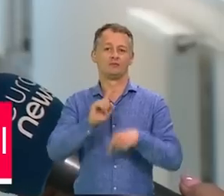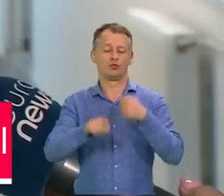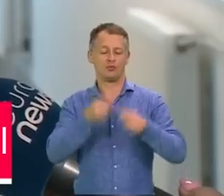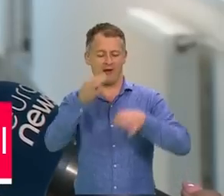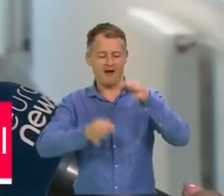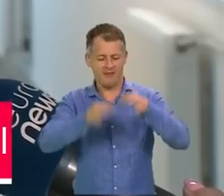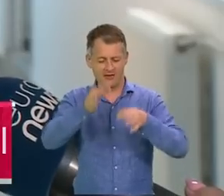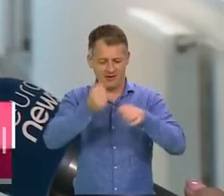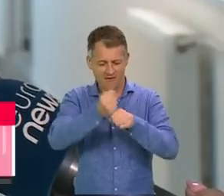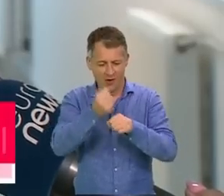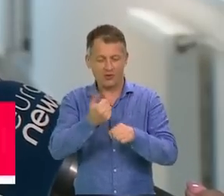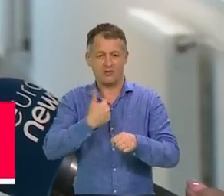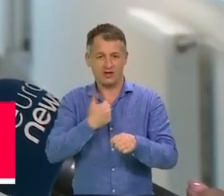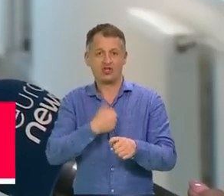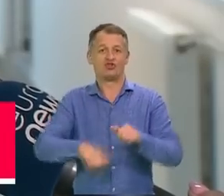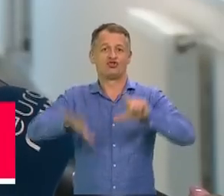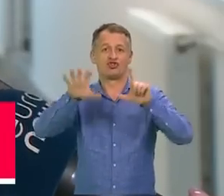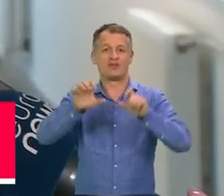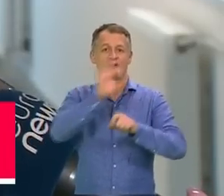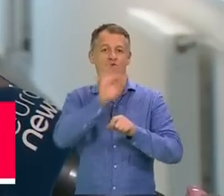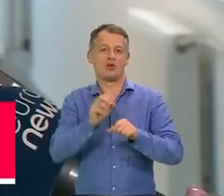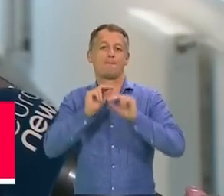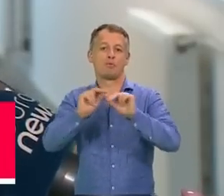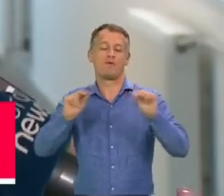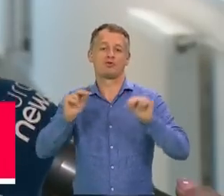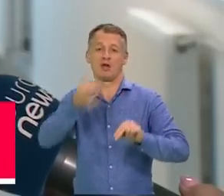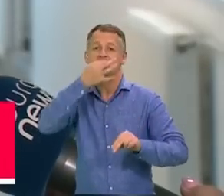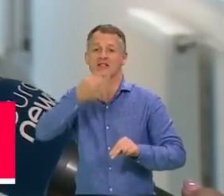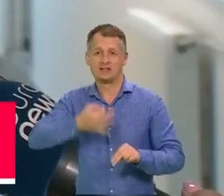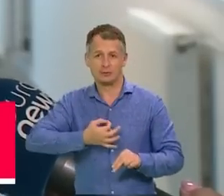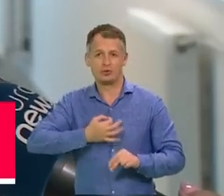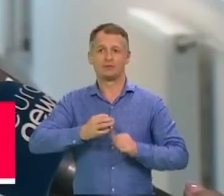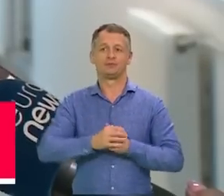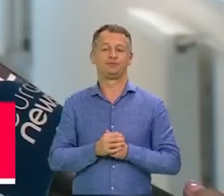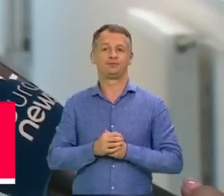studiului, 70% dintre profesori ne-au declarat că